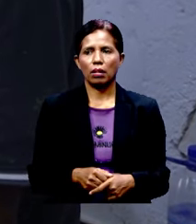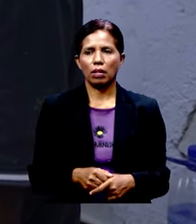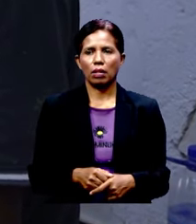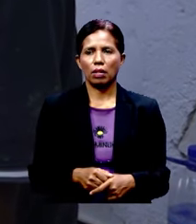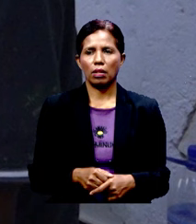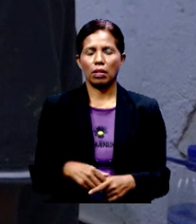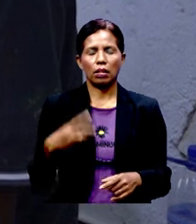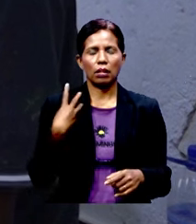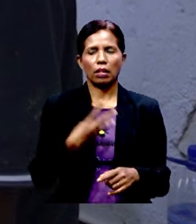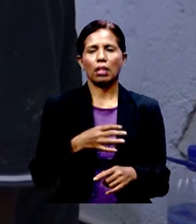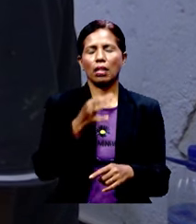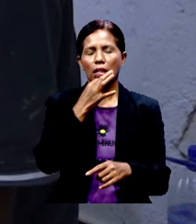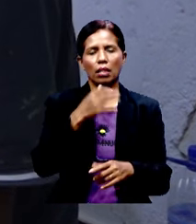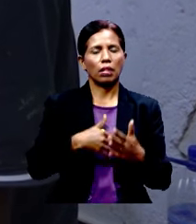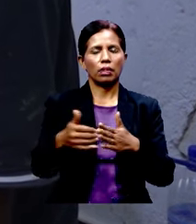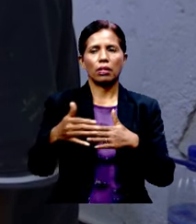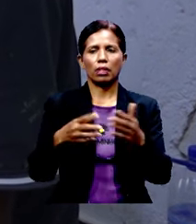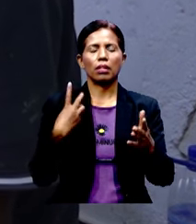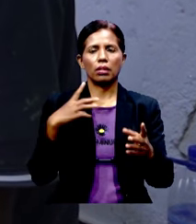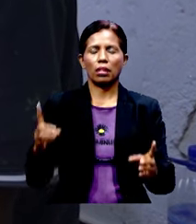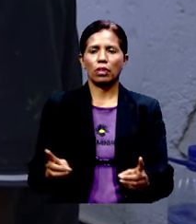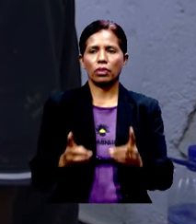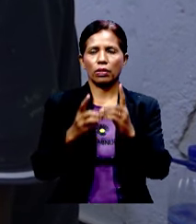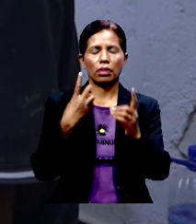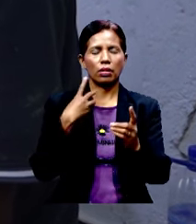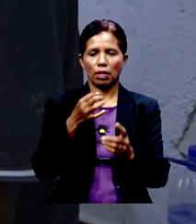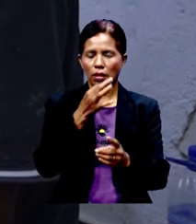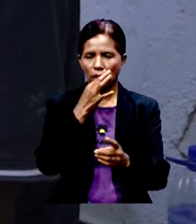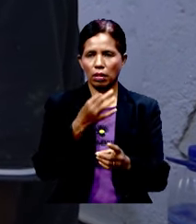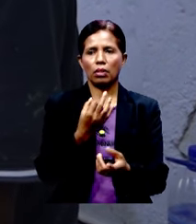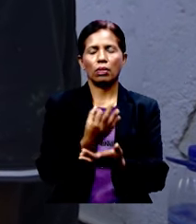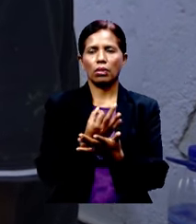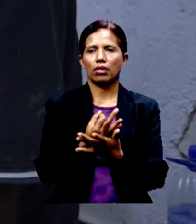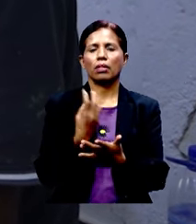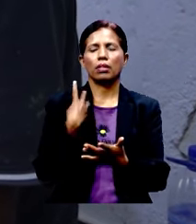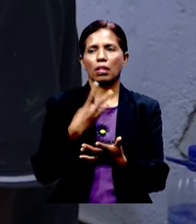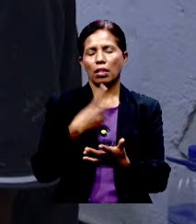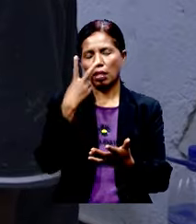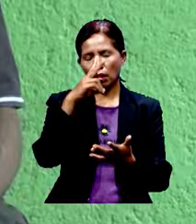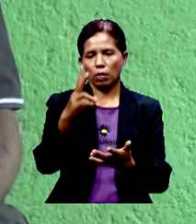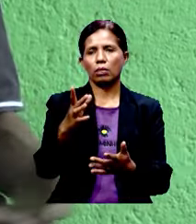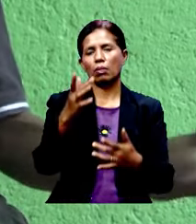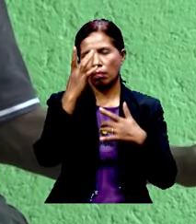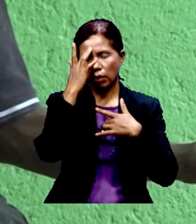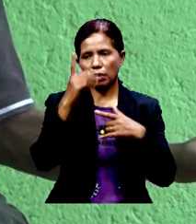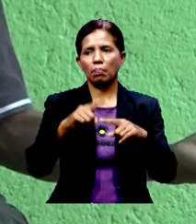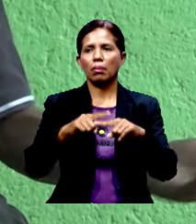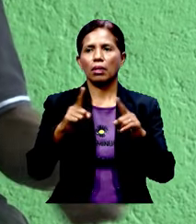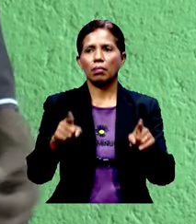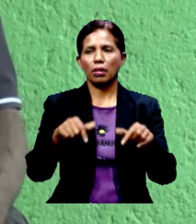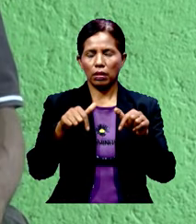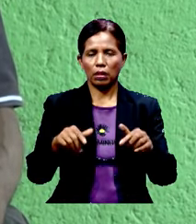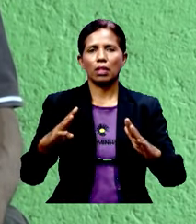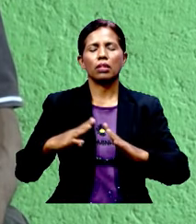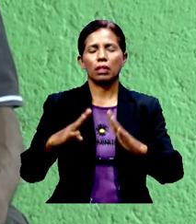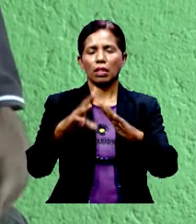Aita ne aiha ne kolker buat ite ta suruta. Maksa. Osa ne perita relos moras. Mebe erite ya